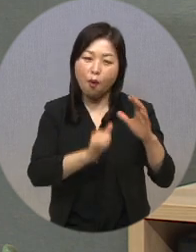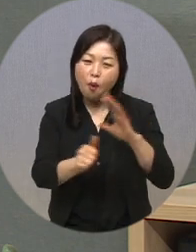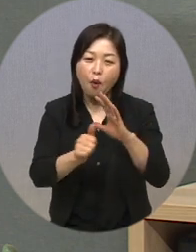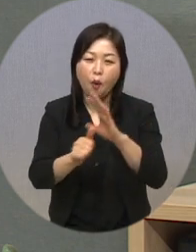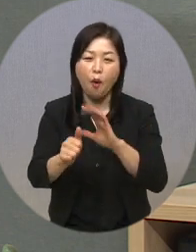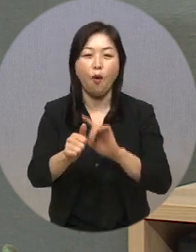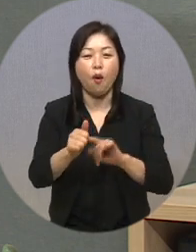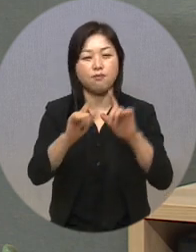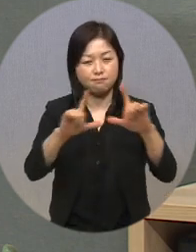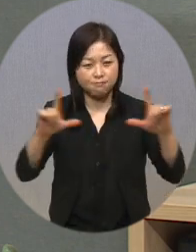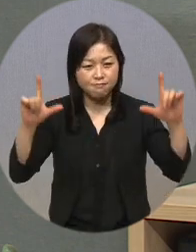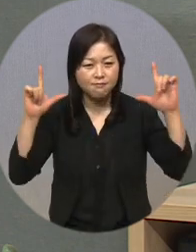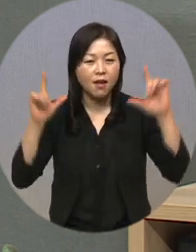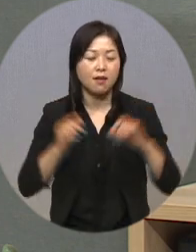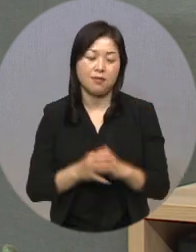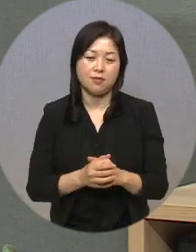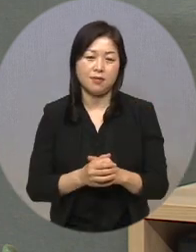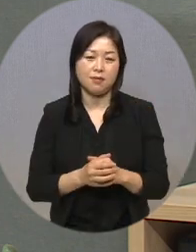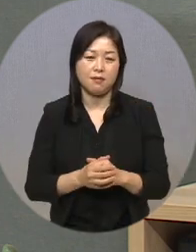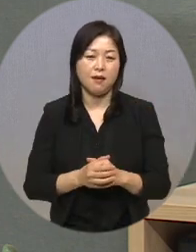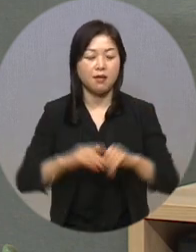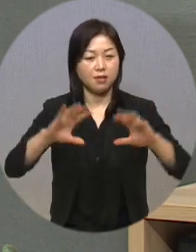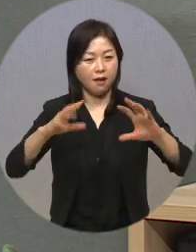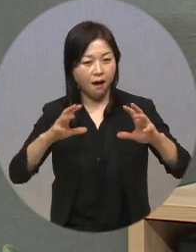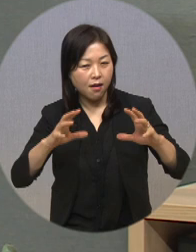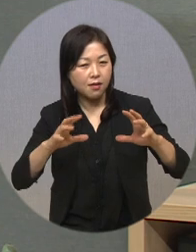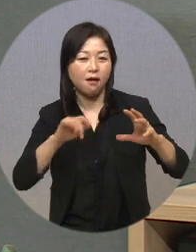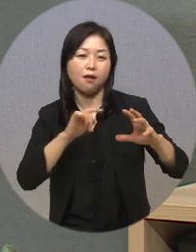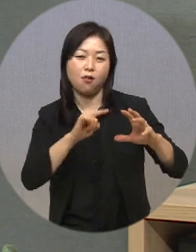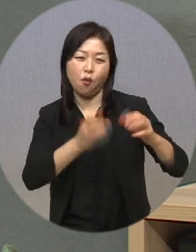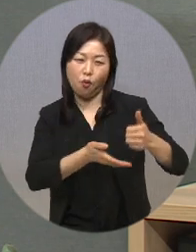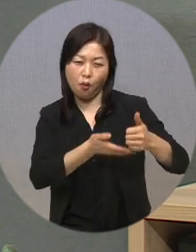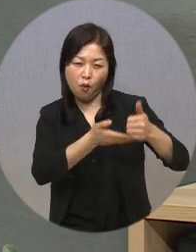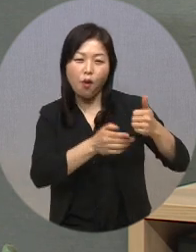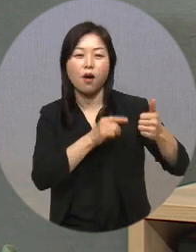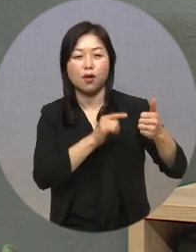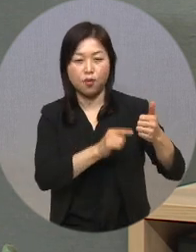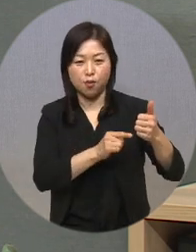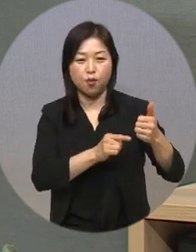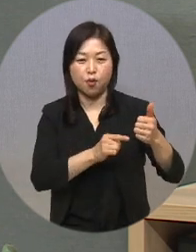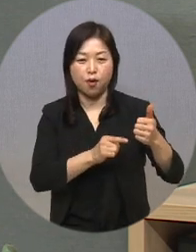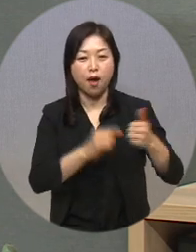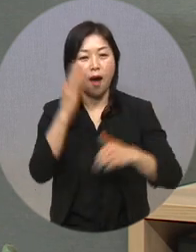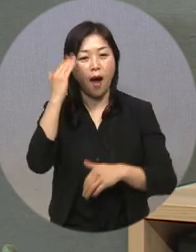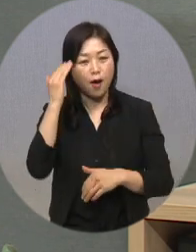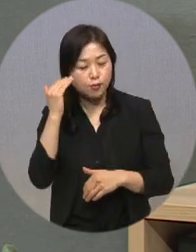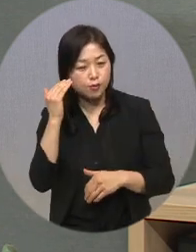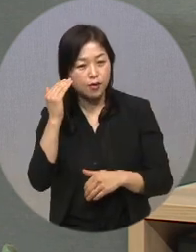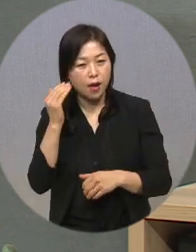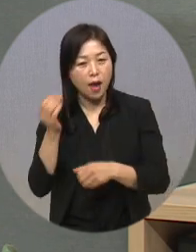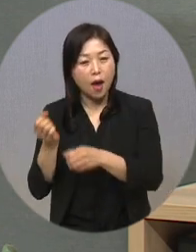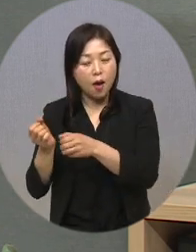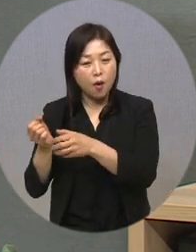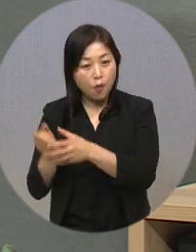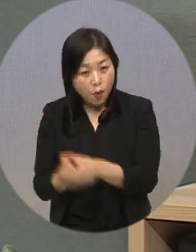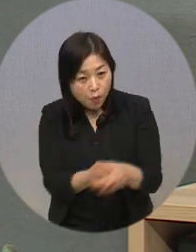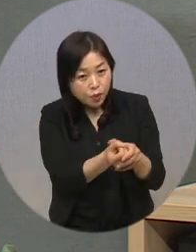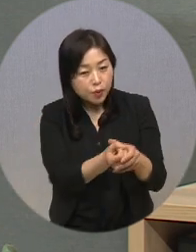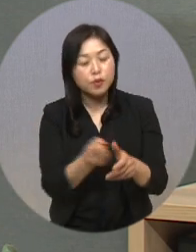그래서 국위를 선양하고 그야말로 한국인들의 골프라든가 축구라든가